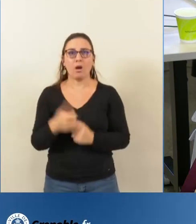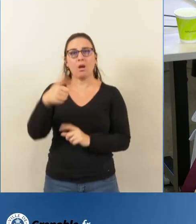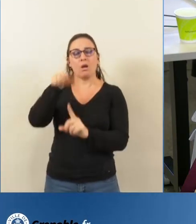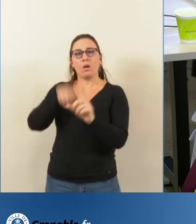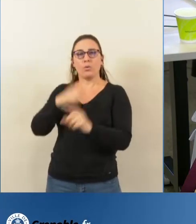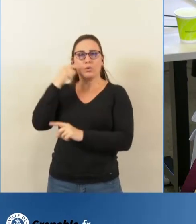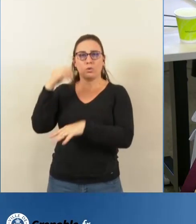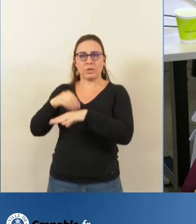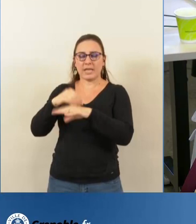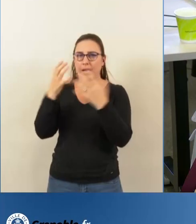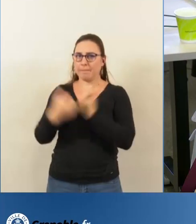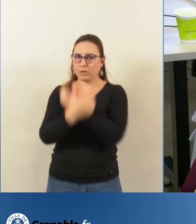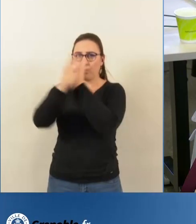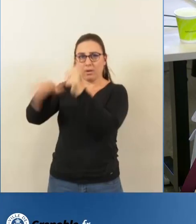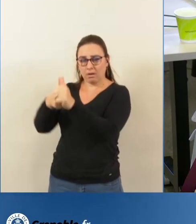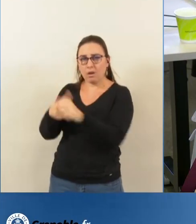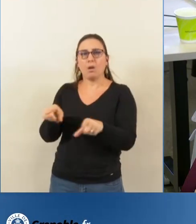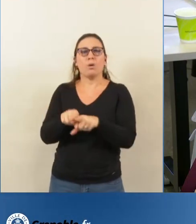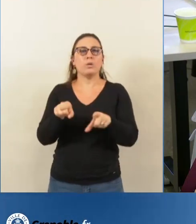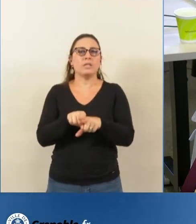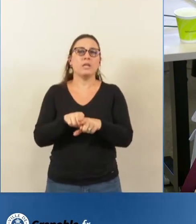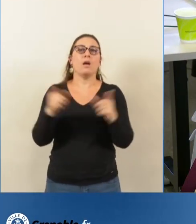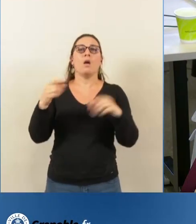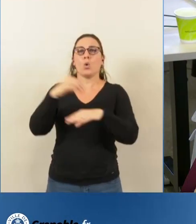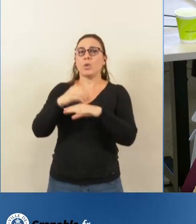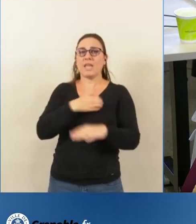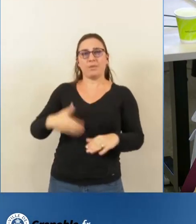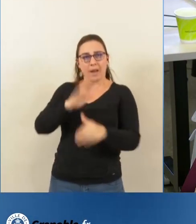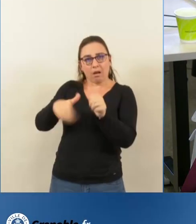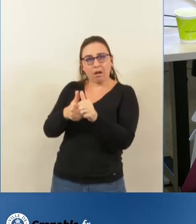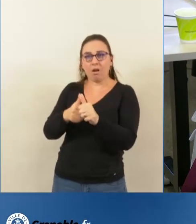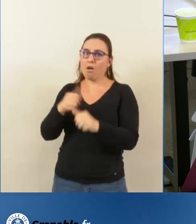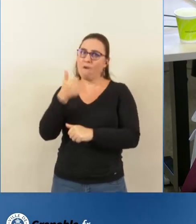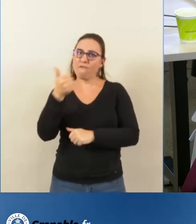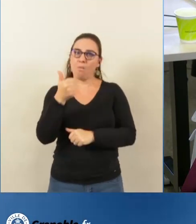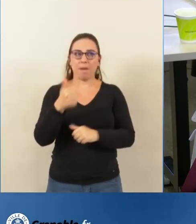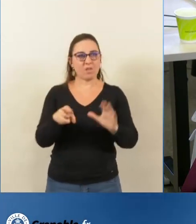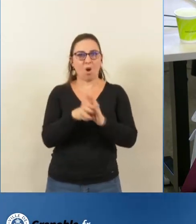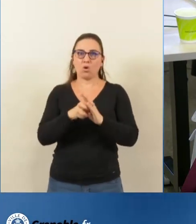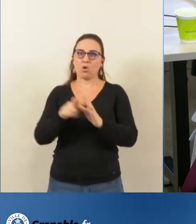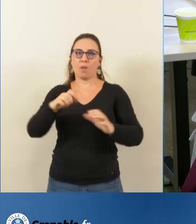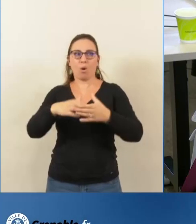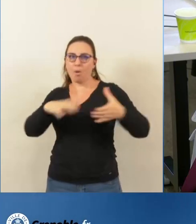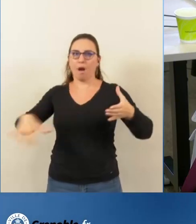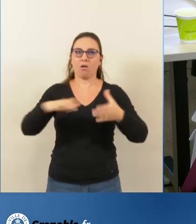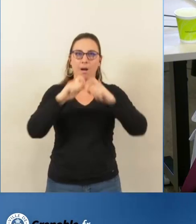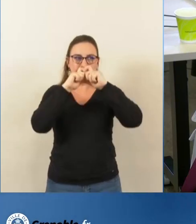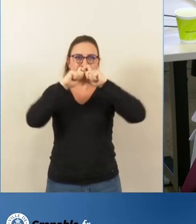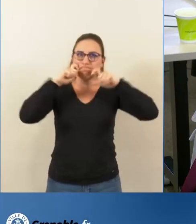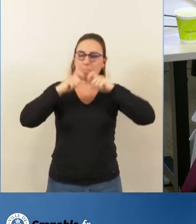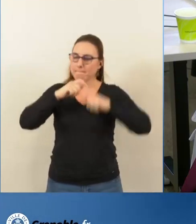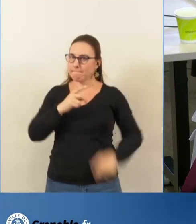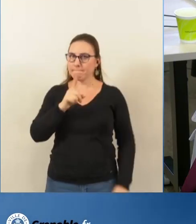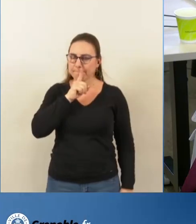métropolitaine déléguée et une conseillère municipale déléguée qui refuse le bâillon que vous imposez à Grenoble en commun ainsi 11